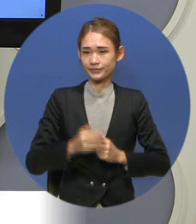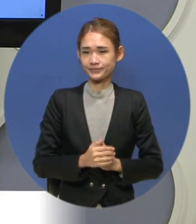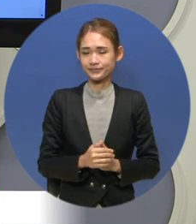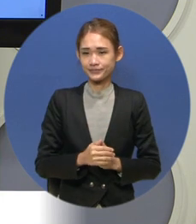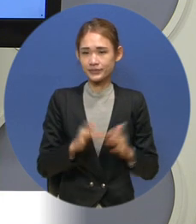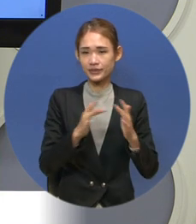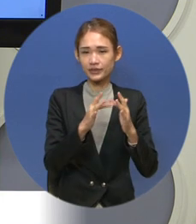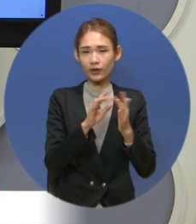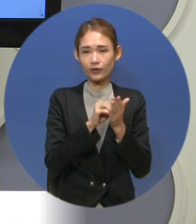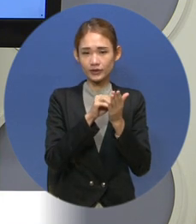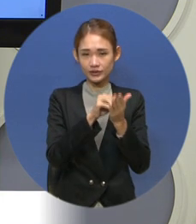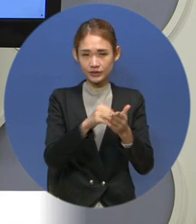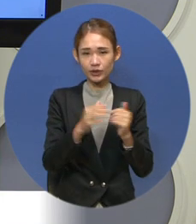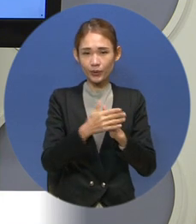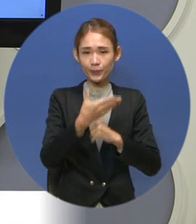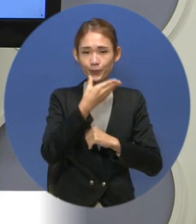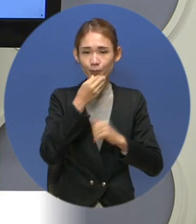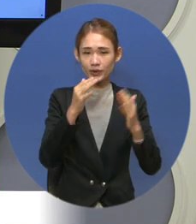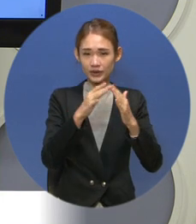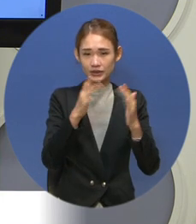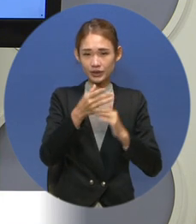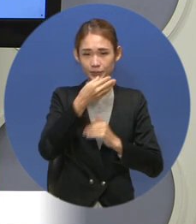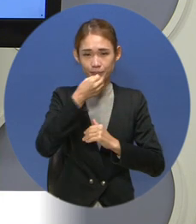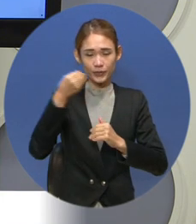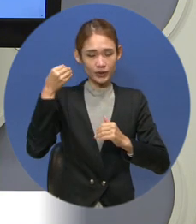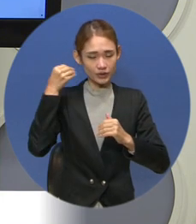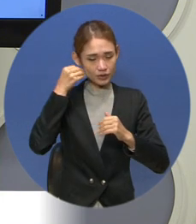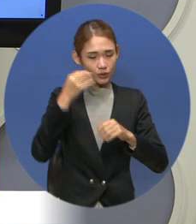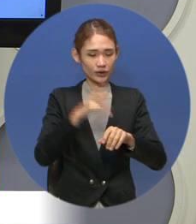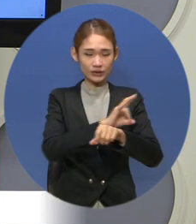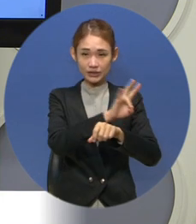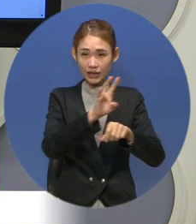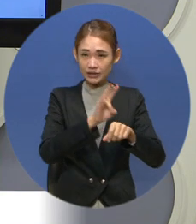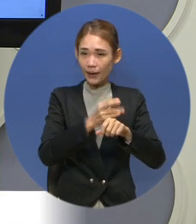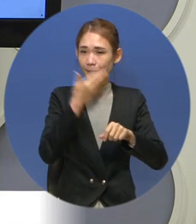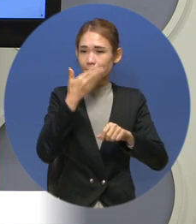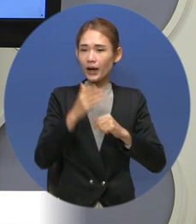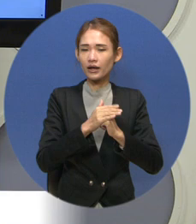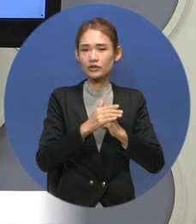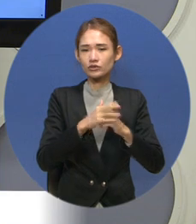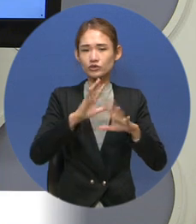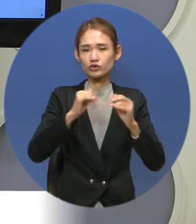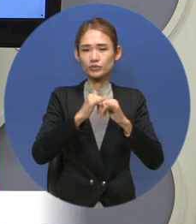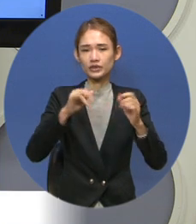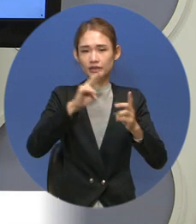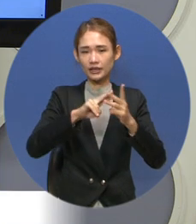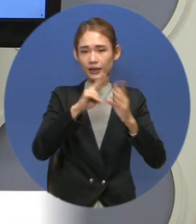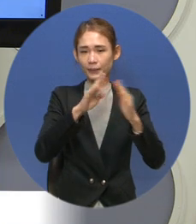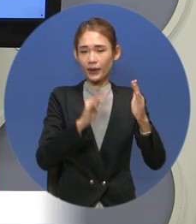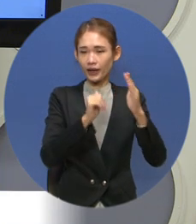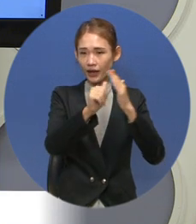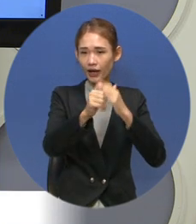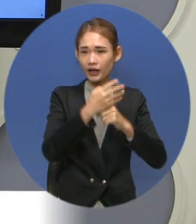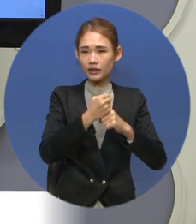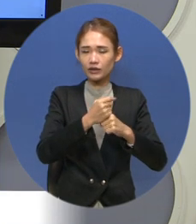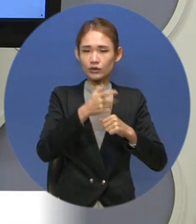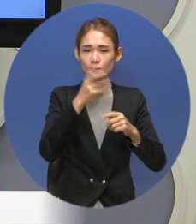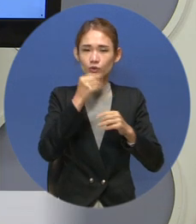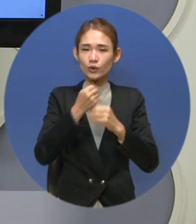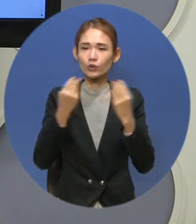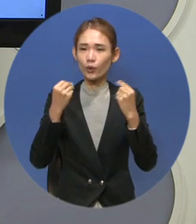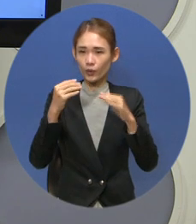온라인 신청은 복지로 놀이 집 을 통해 24시간 가능하며 주민센터 방문신청 은 요일제 로